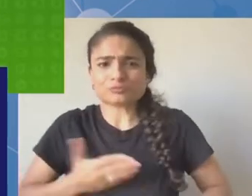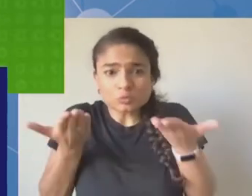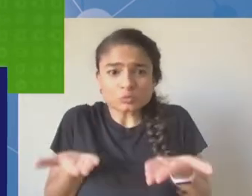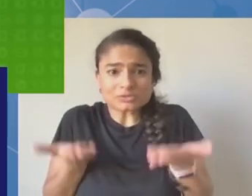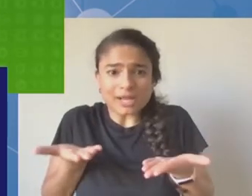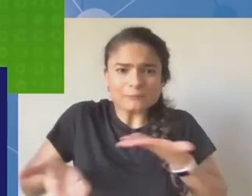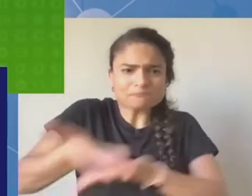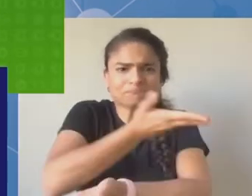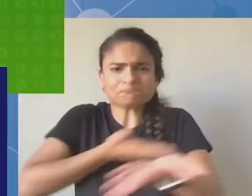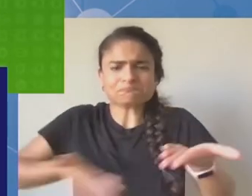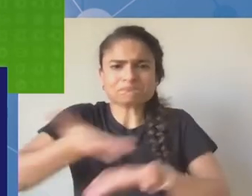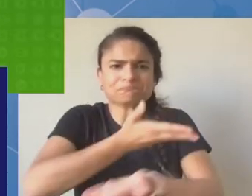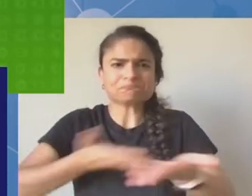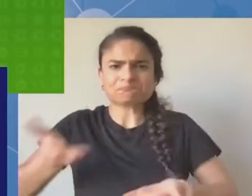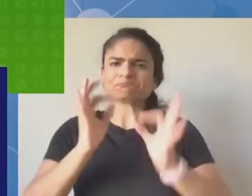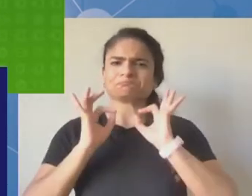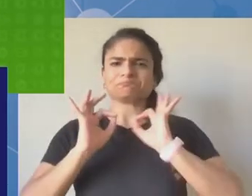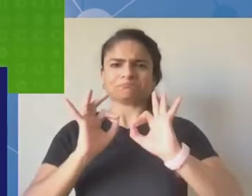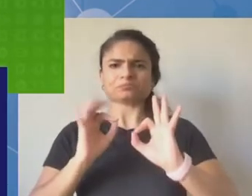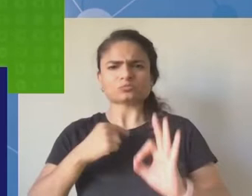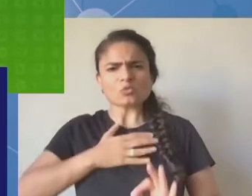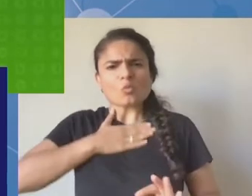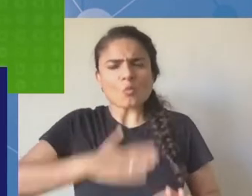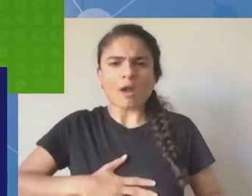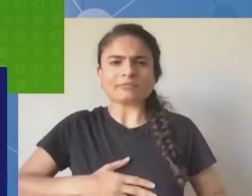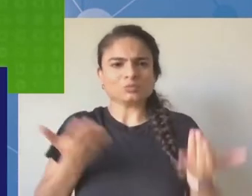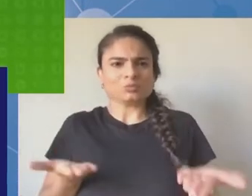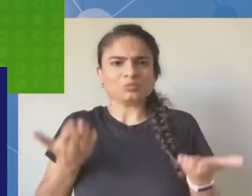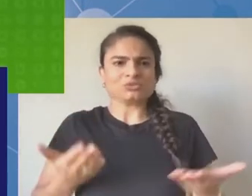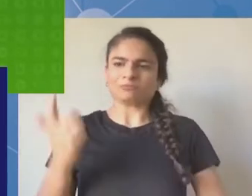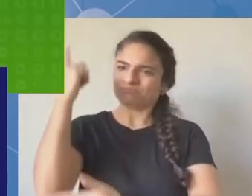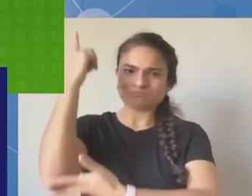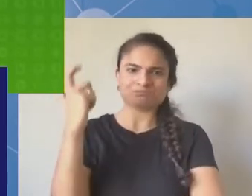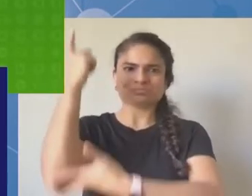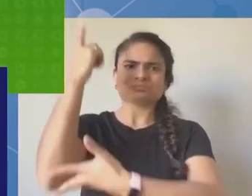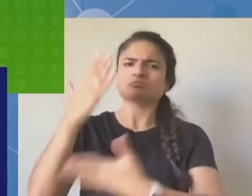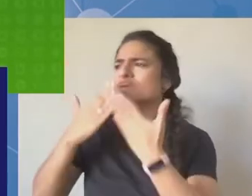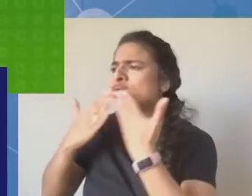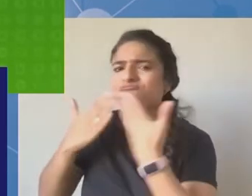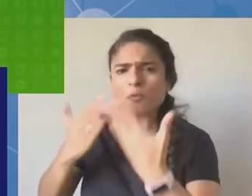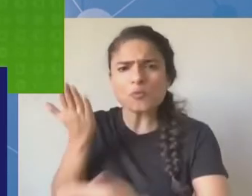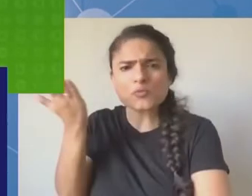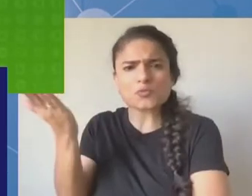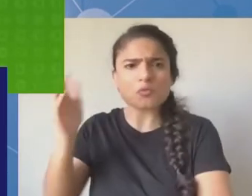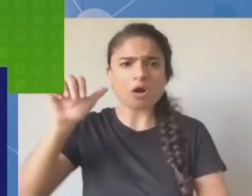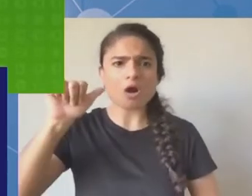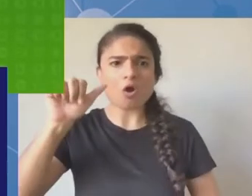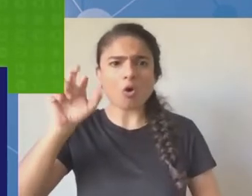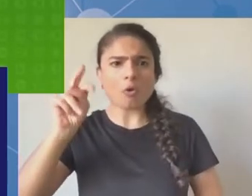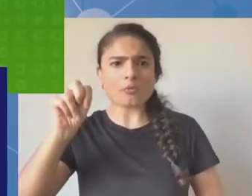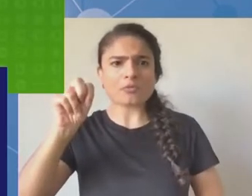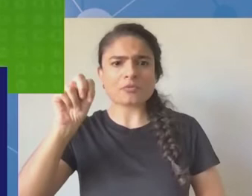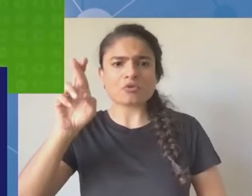على العمل في هذا الصدد. شكرا لأونريت على